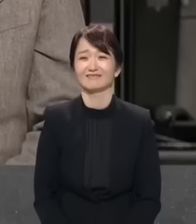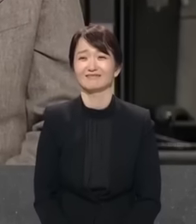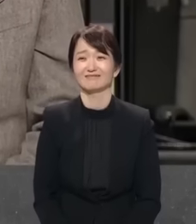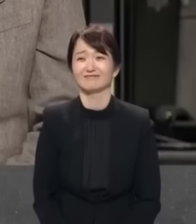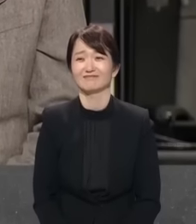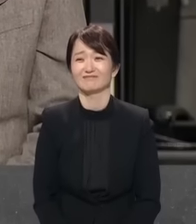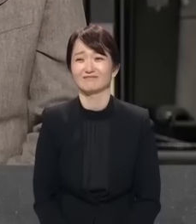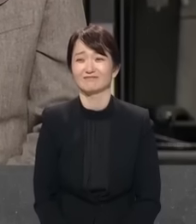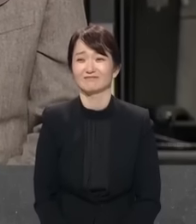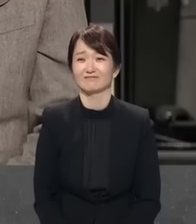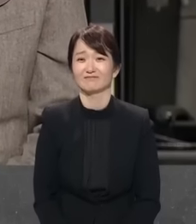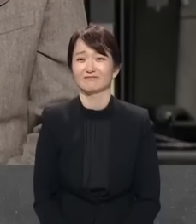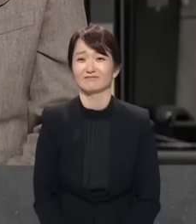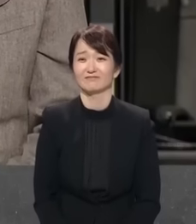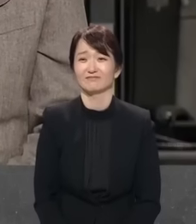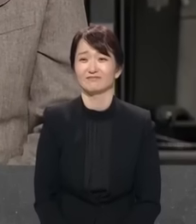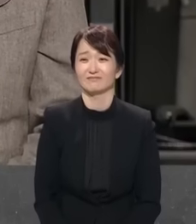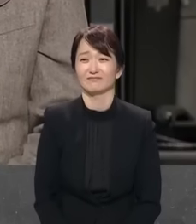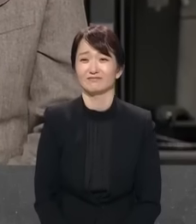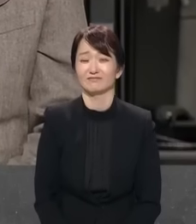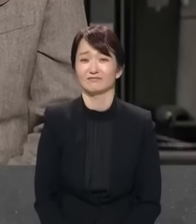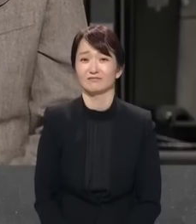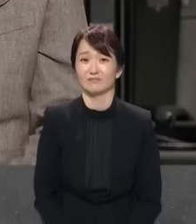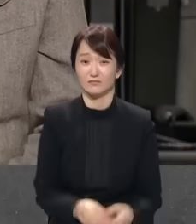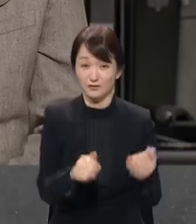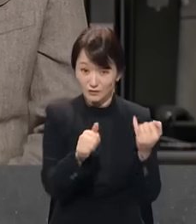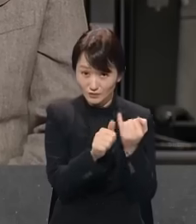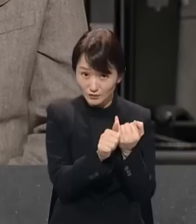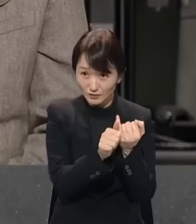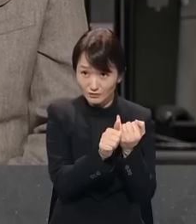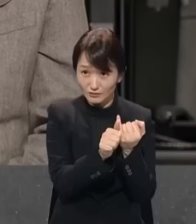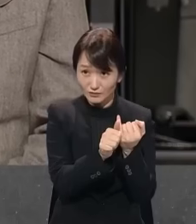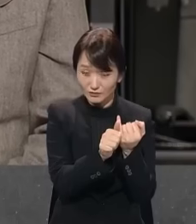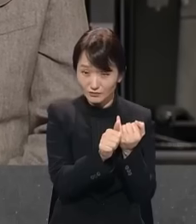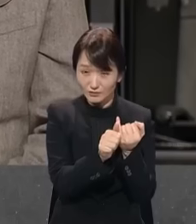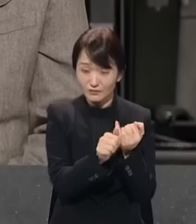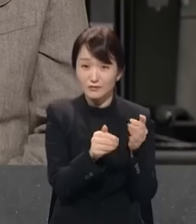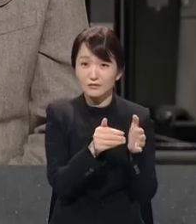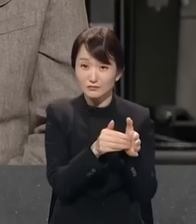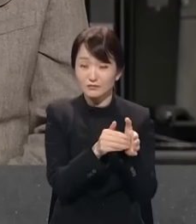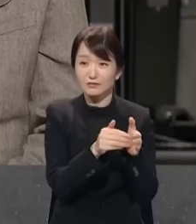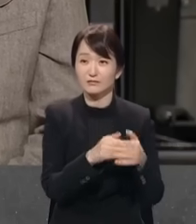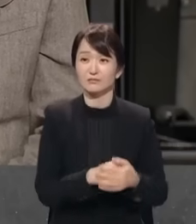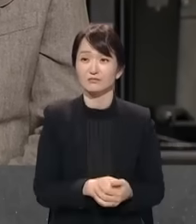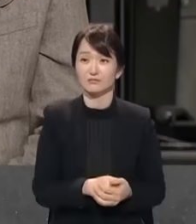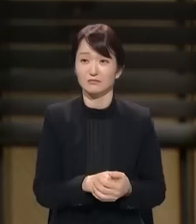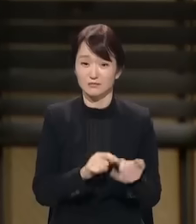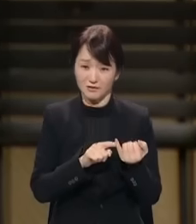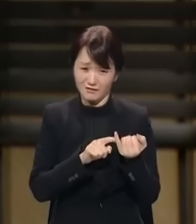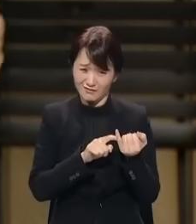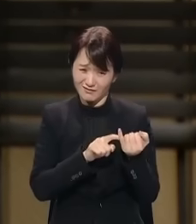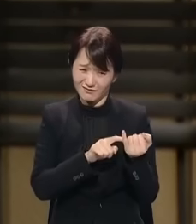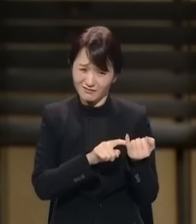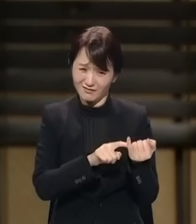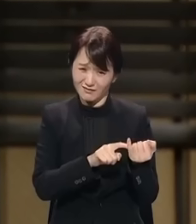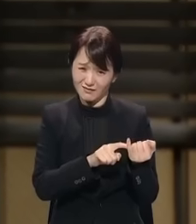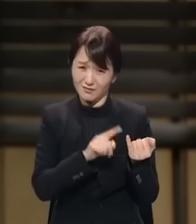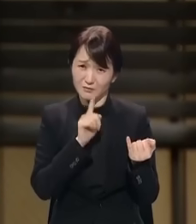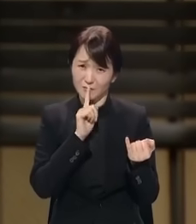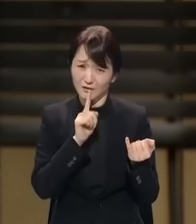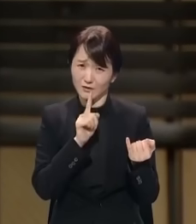법적으로. 어차피 혼인으로 이루어진 친족관계 형성된 거거든요. 이게 지금 강요라고 지금 말씀하시면 이제 좀